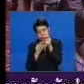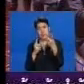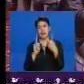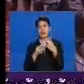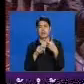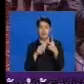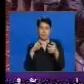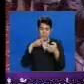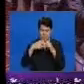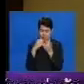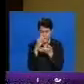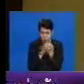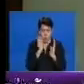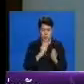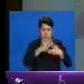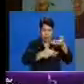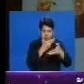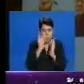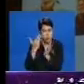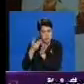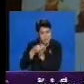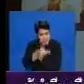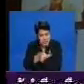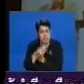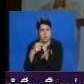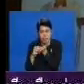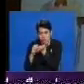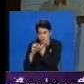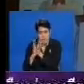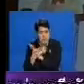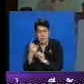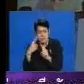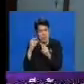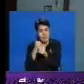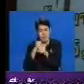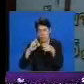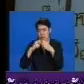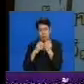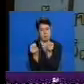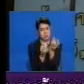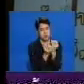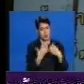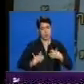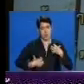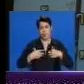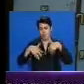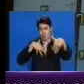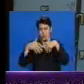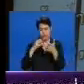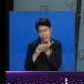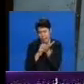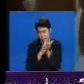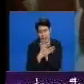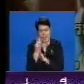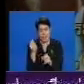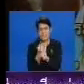ายาเสพติดทั้งผู้ค้าผู้เสพและปรับใจเสี่ยงที่ส่งผลต่อการสร้างความเดือดร้อนของประชาชนให้ได้โดยตรงและเป็นผลร